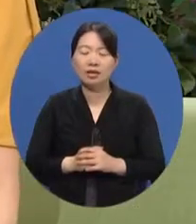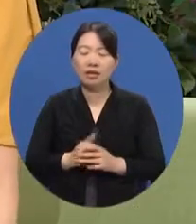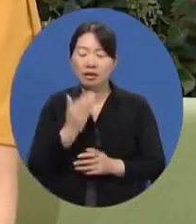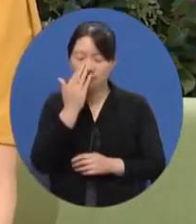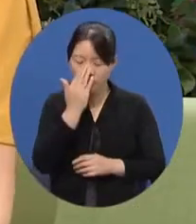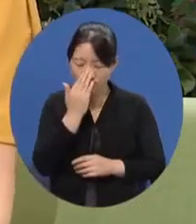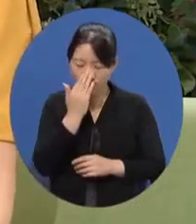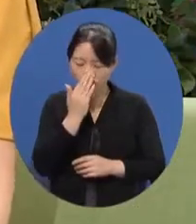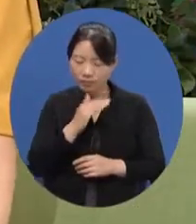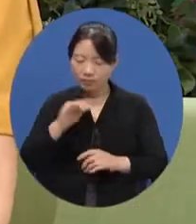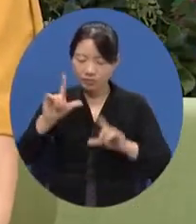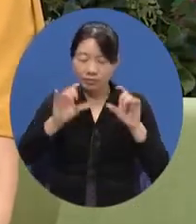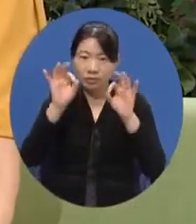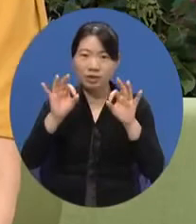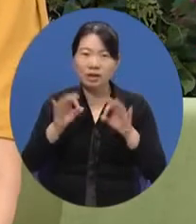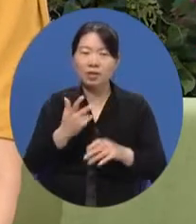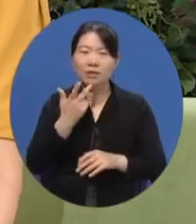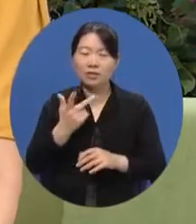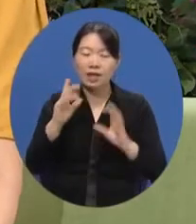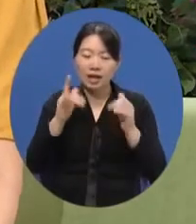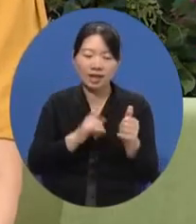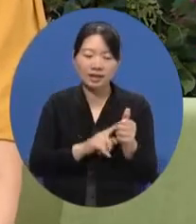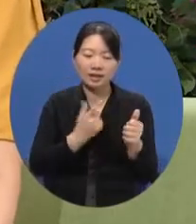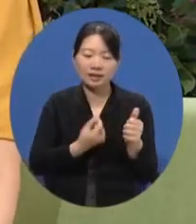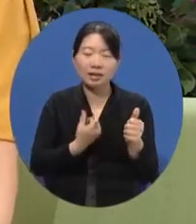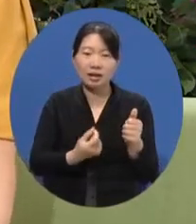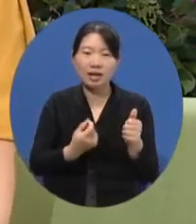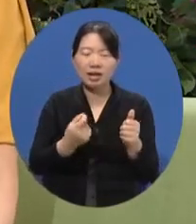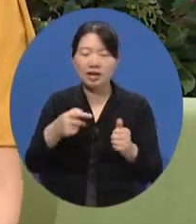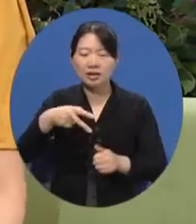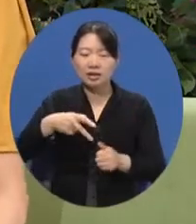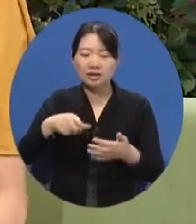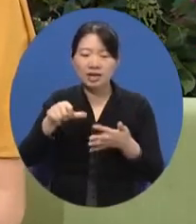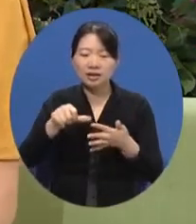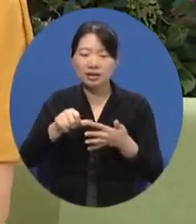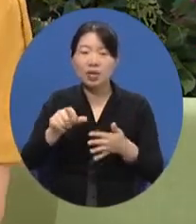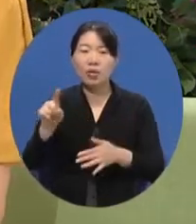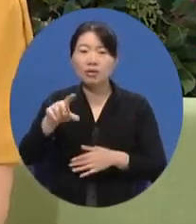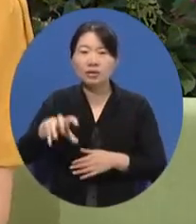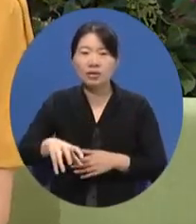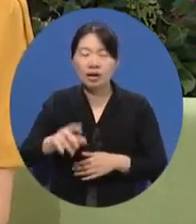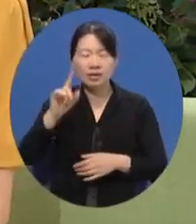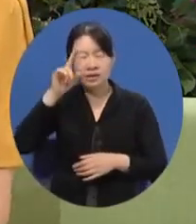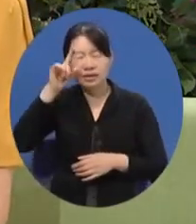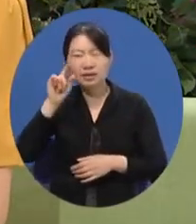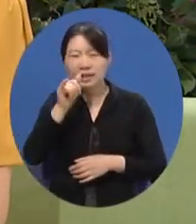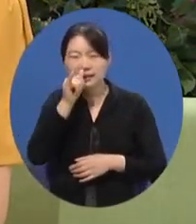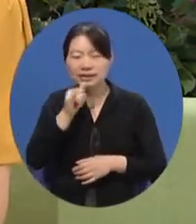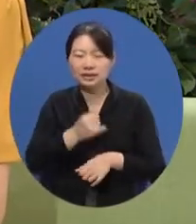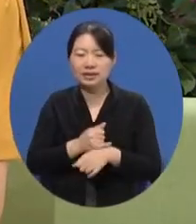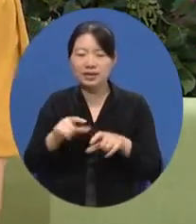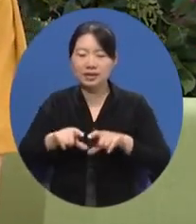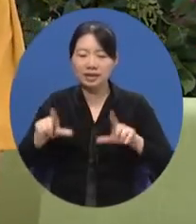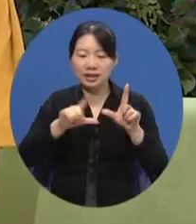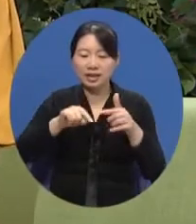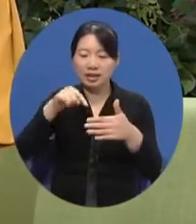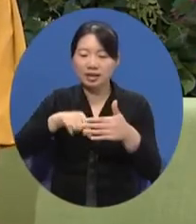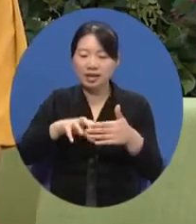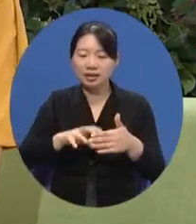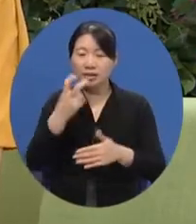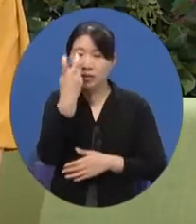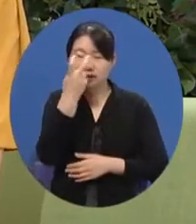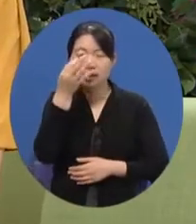천진난만하고 또 정말 7살 아이 같기도 한 그런 네. 상길이가 어디에서 그렇게 스트레스를 받는 건지 저희가 일상생활을